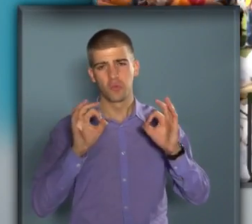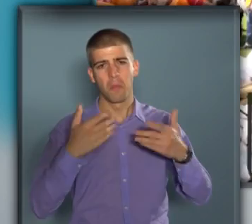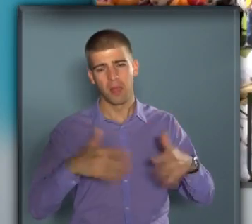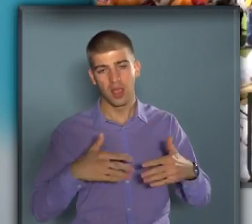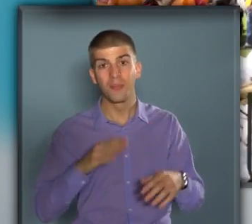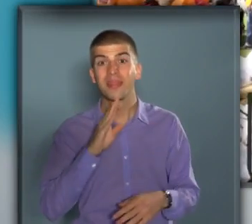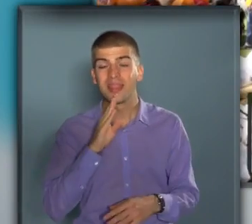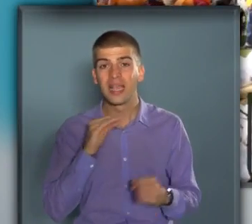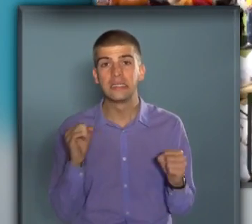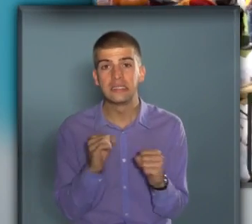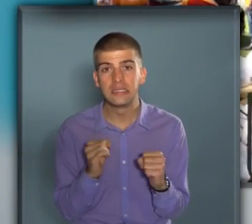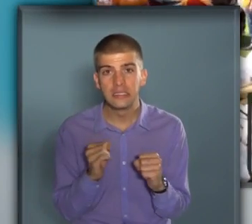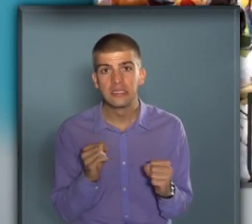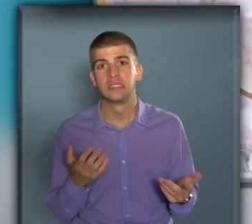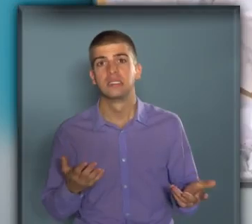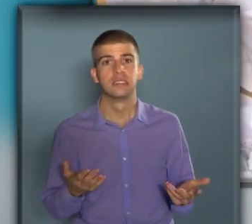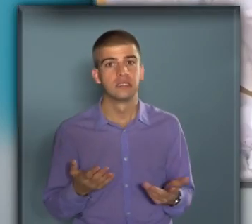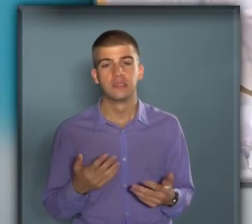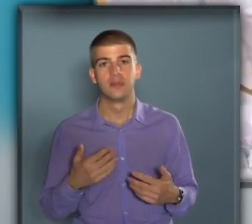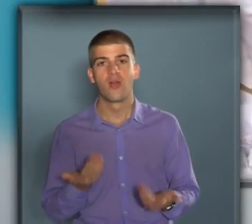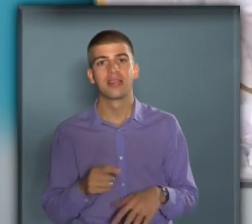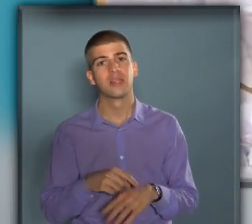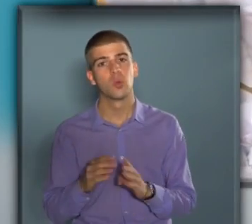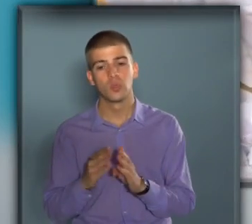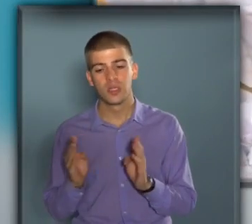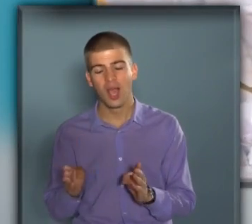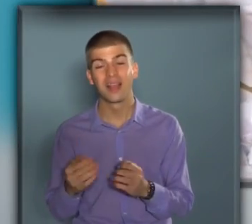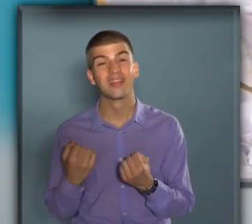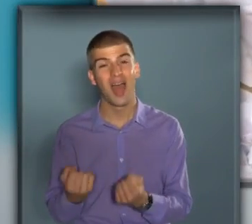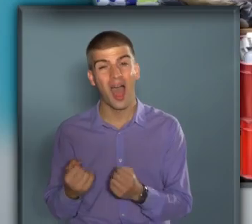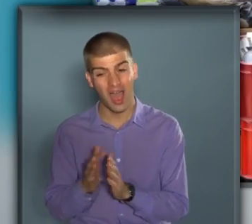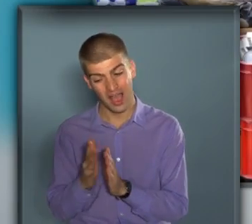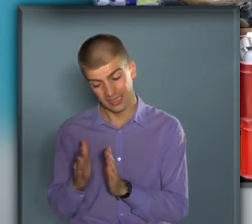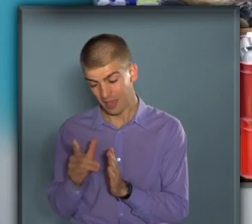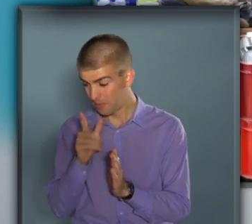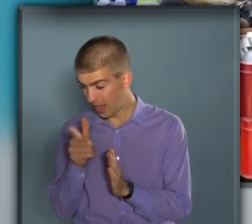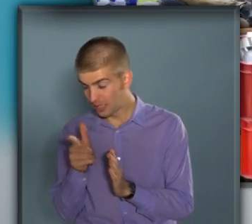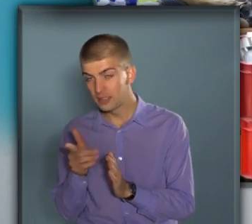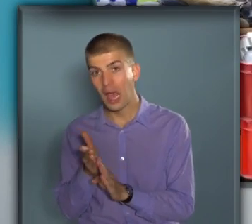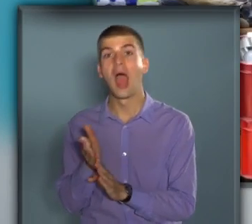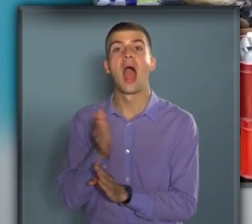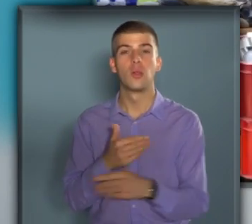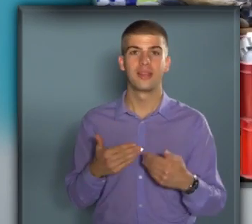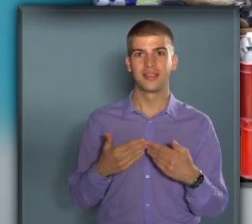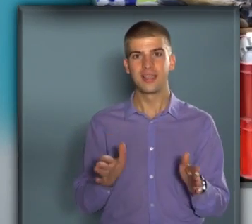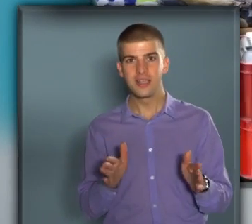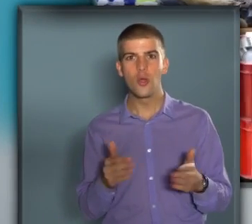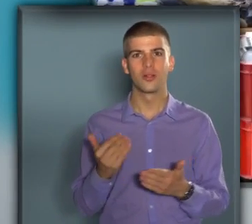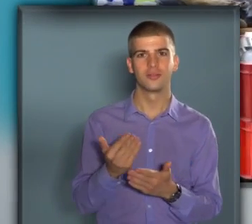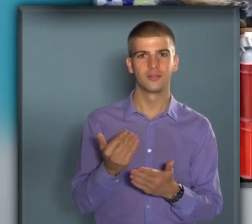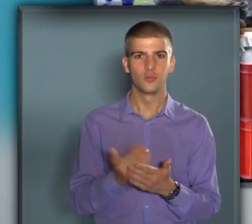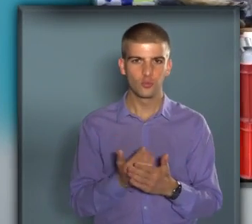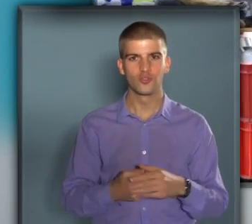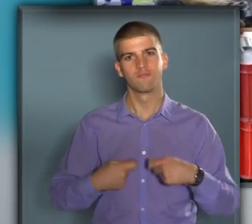emberek télen, amikor rosszabb az idő, vagy hűs idő esetén, vagy egyáltalán olyan időszakokat kell megtalálnunk, amikor az emberek nyitottak erre,